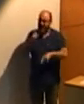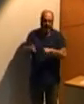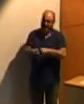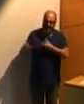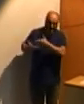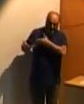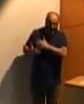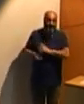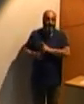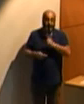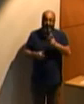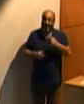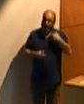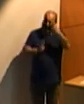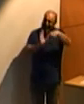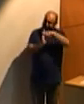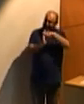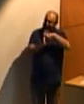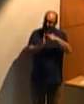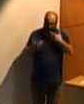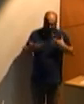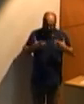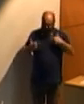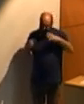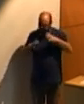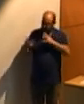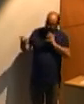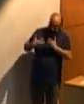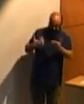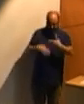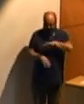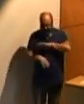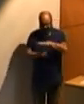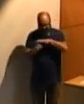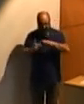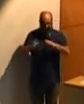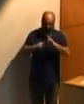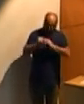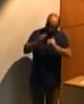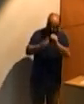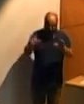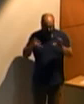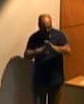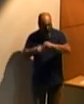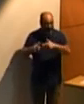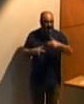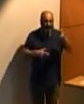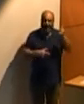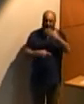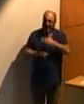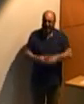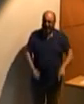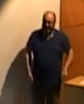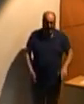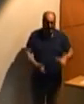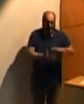or nous quand on parle d'éthique effectivement on parle ce type de construction de responsabilité sociale est souvent dans les pays anglo saxons c'est beaucoup plus simple